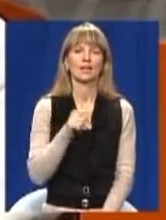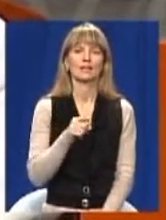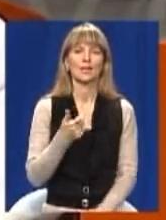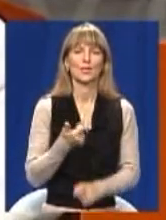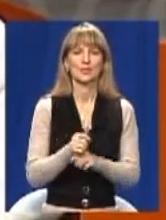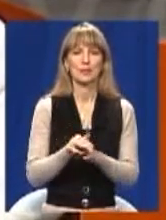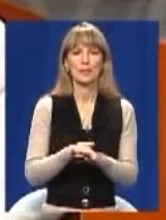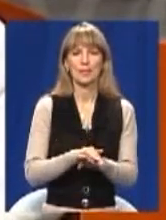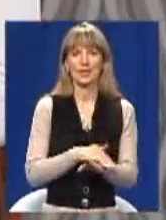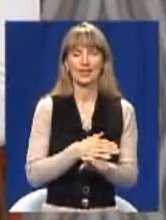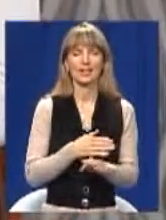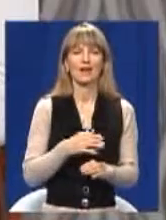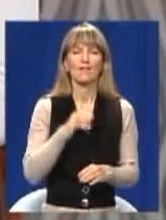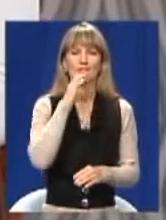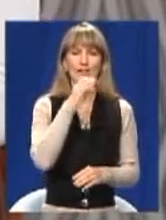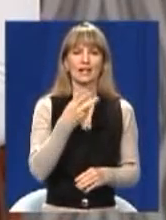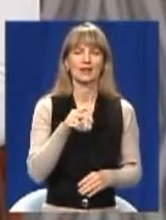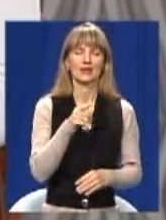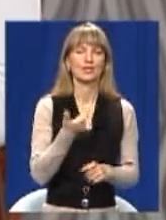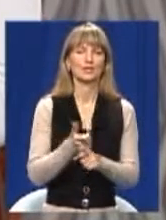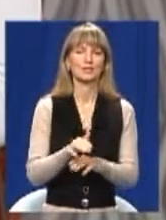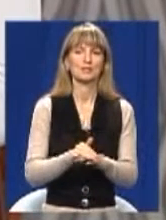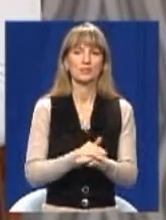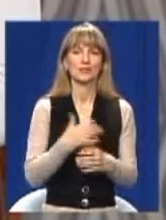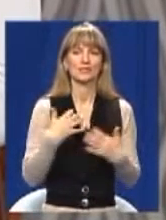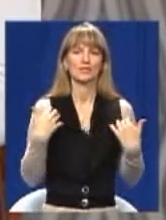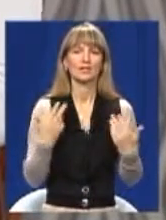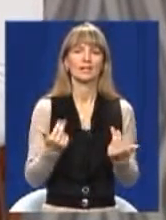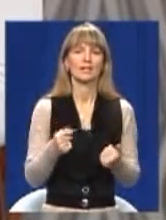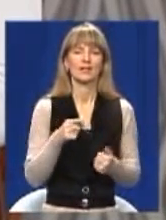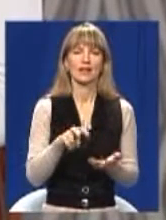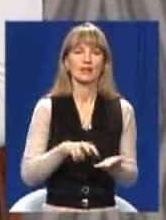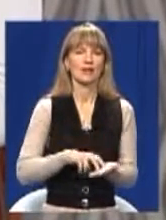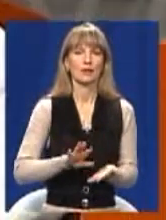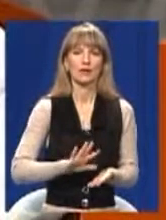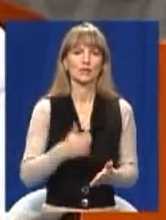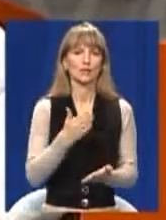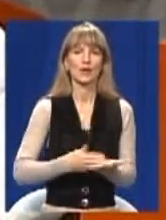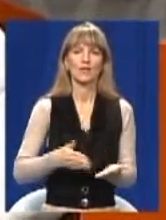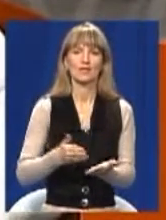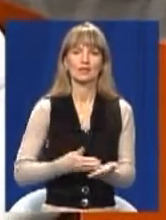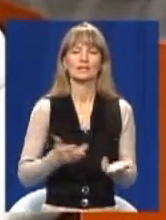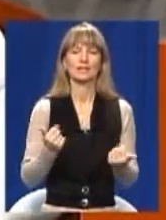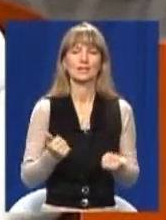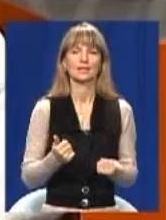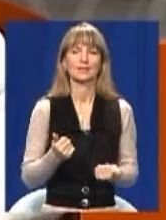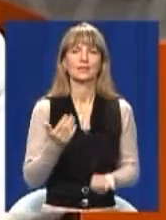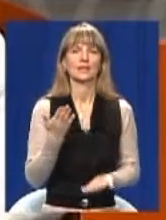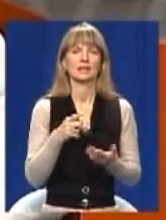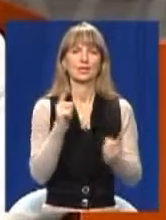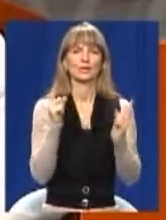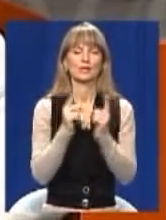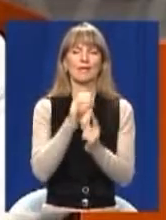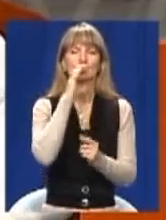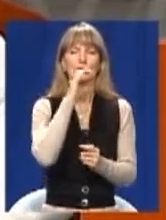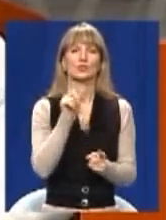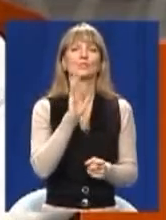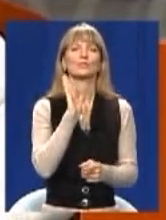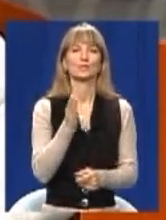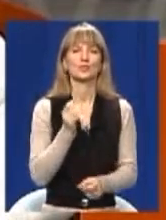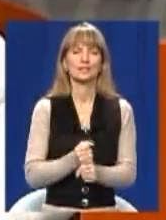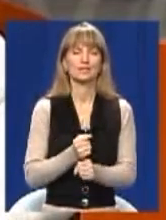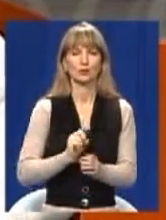милі. Тобто вовчики для тебе дуже такі милі тваринки, так? Да. І ти їх не боїшся взагалі? Да. А якщо ти зустрінеш вовчика, що ти